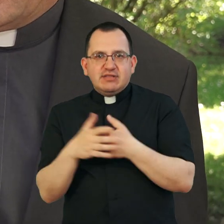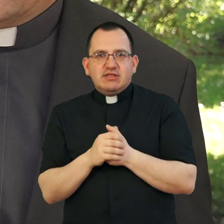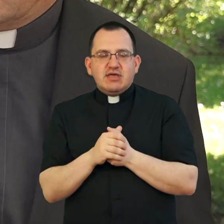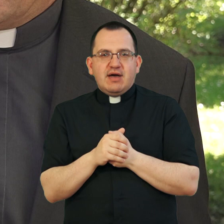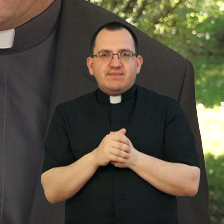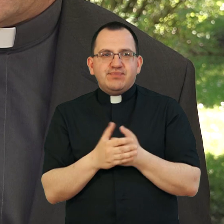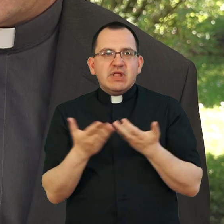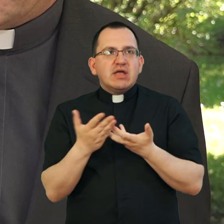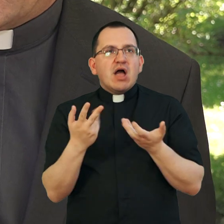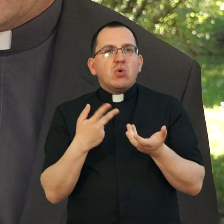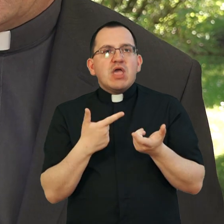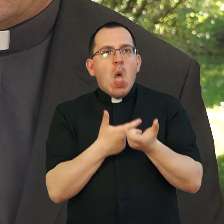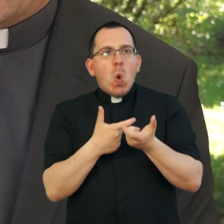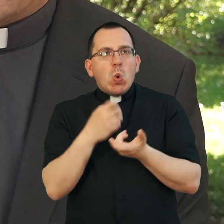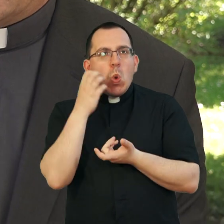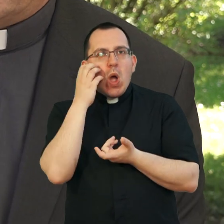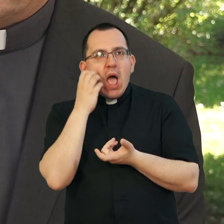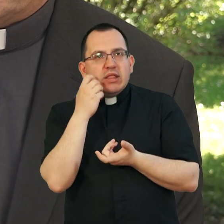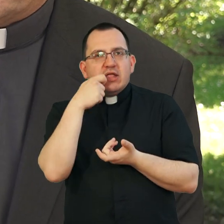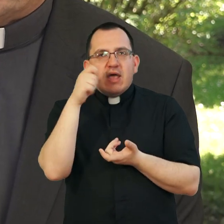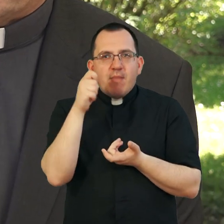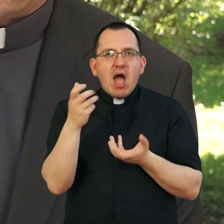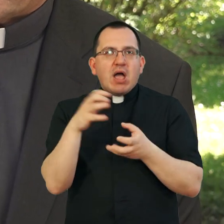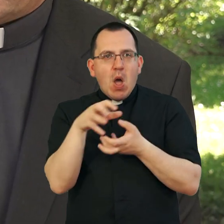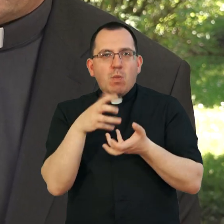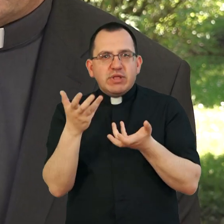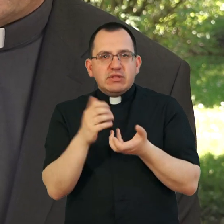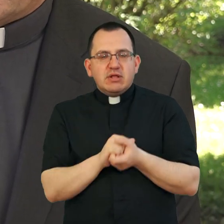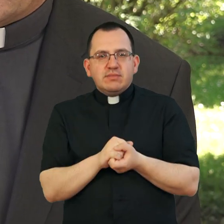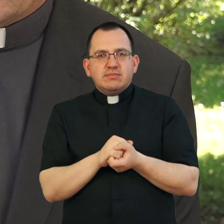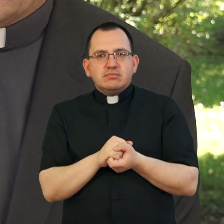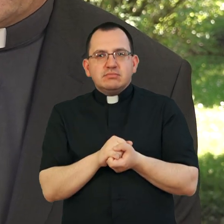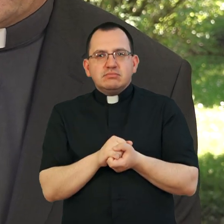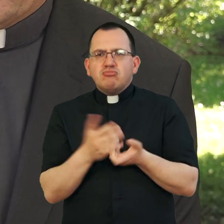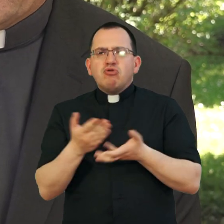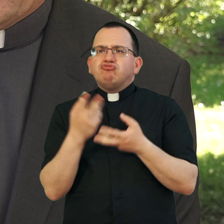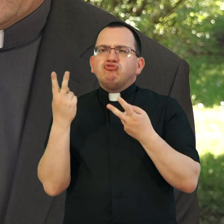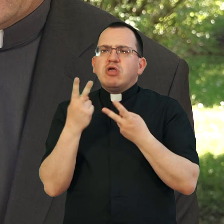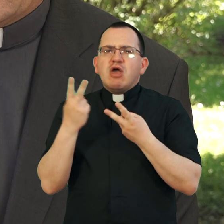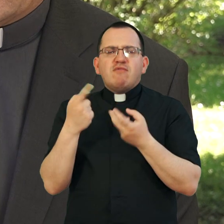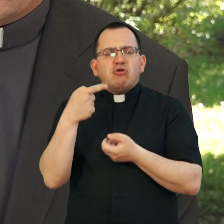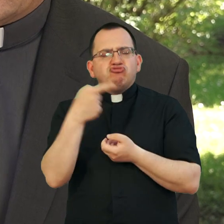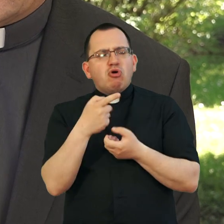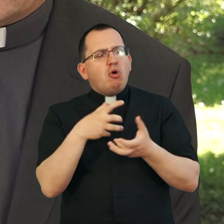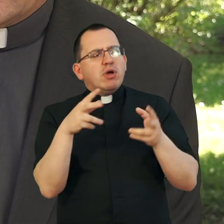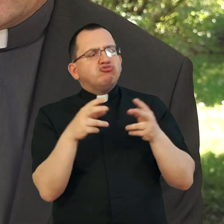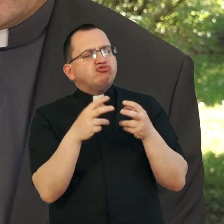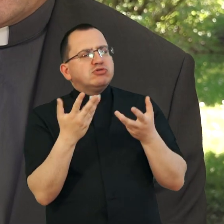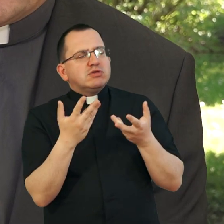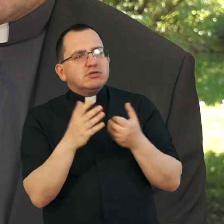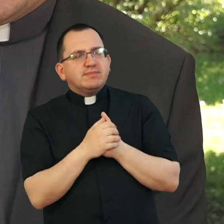prema novim naraštajima koji dolaze. Koja je važnost ovog susreta evo, konkretno za našu Varaždinsku